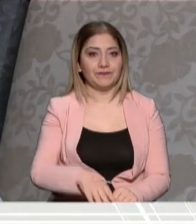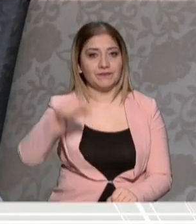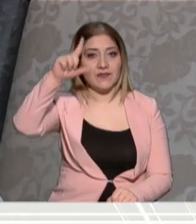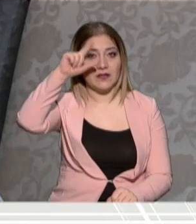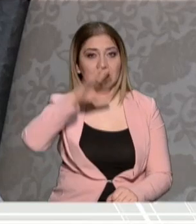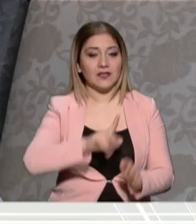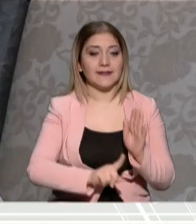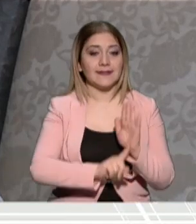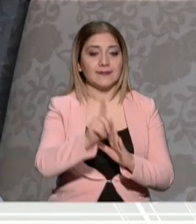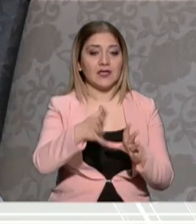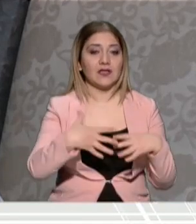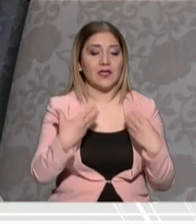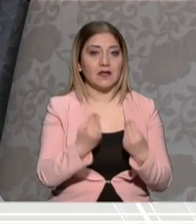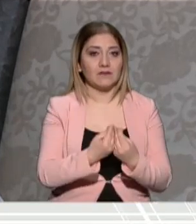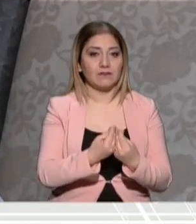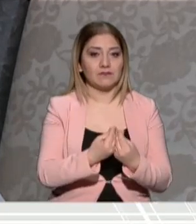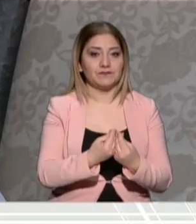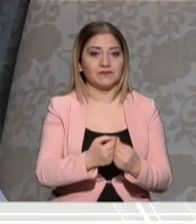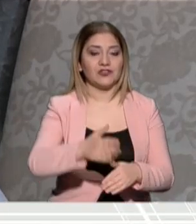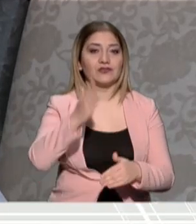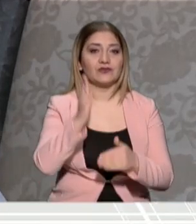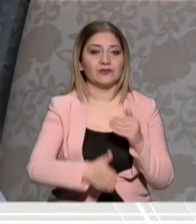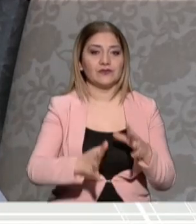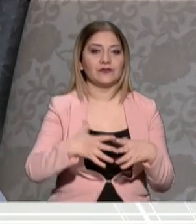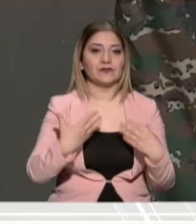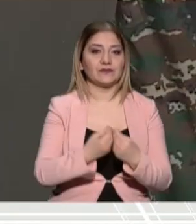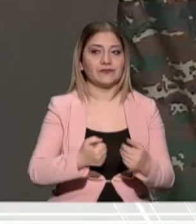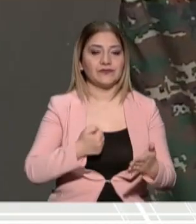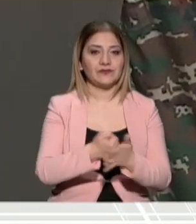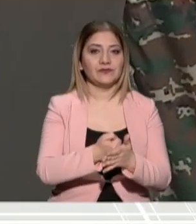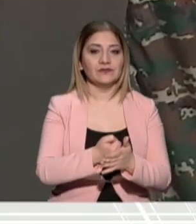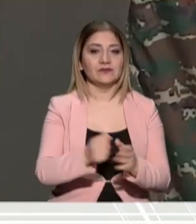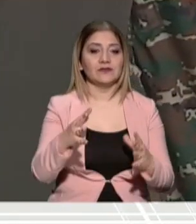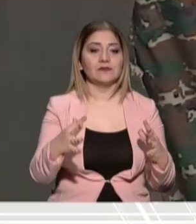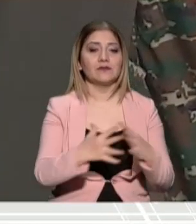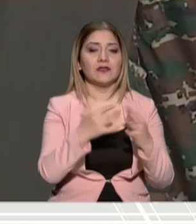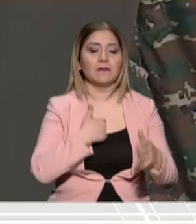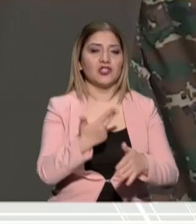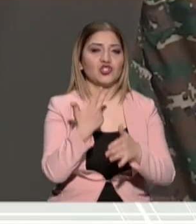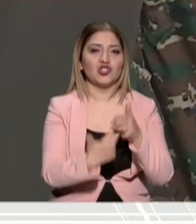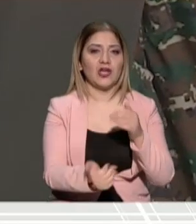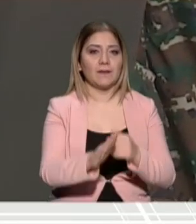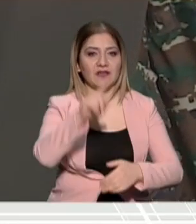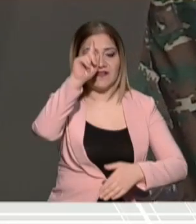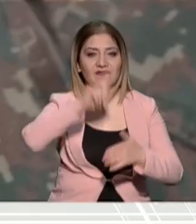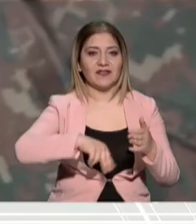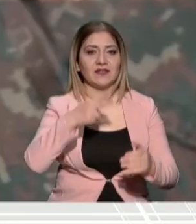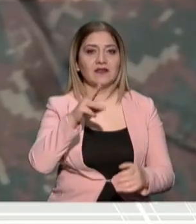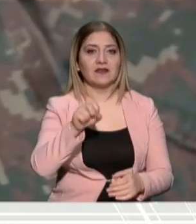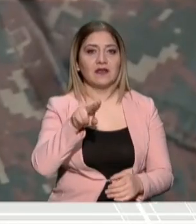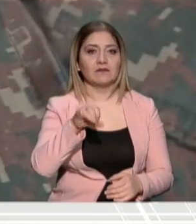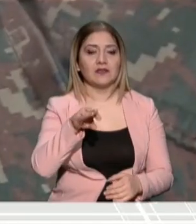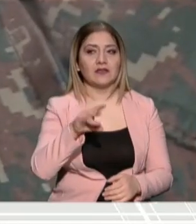Հայրենիքը կսկսվի ընտանիքից ու կավարտվի ընտանիքով։ Պատերազմում մենք չենք պարտվել, վստահ է կապիտան